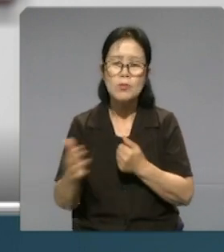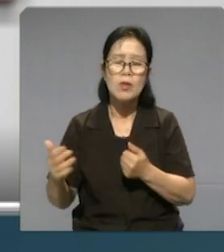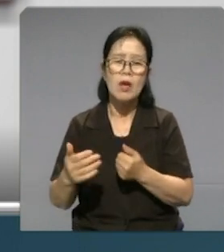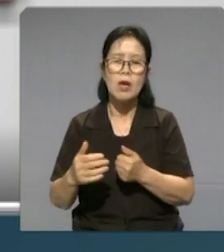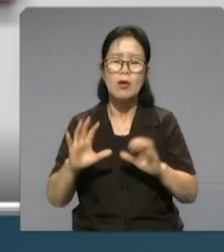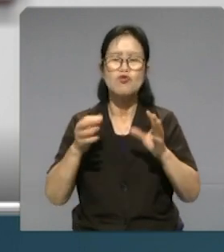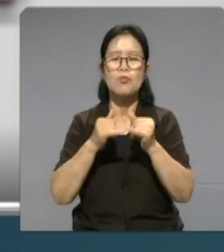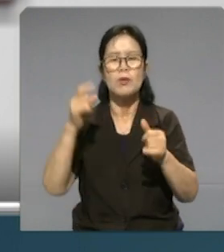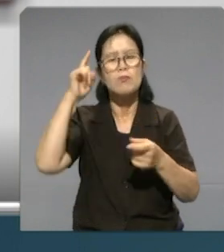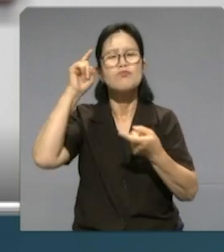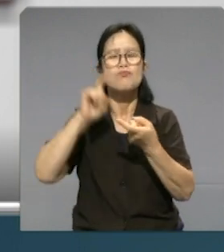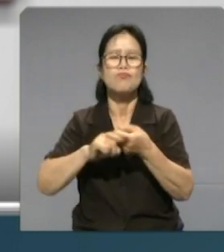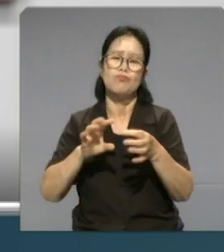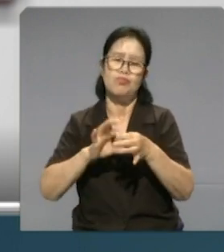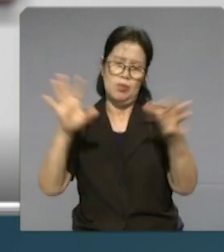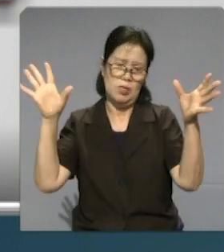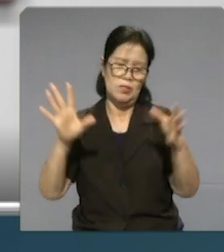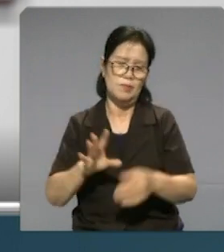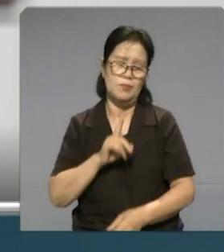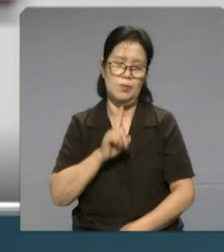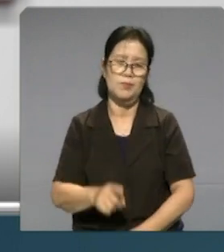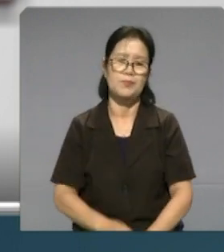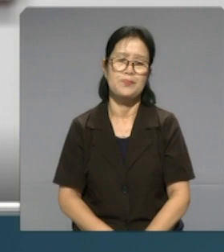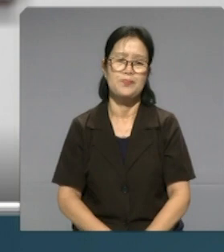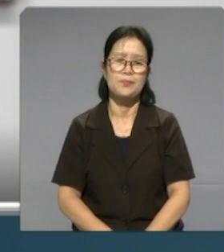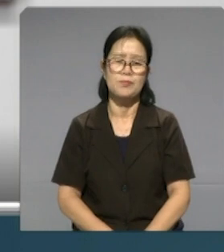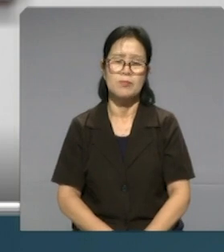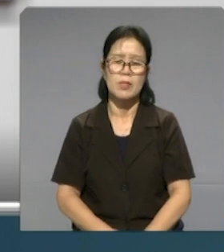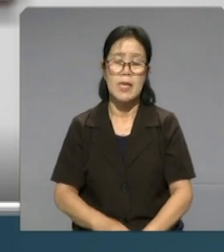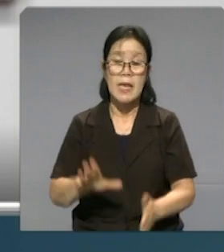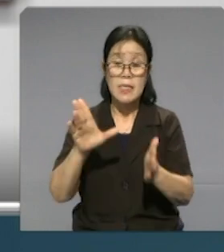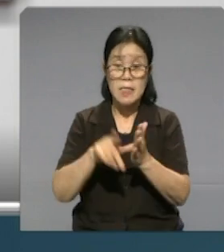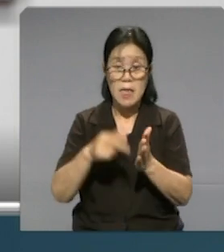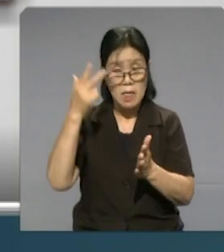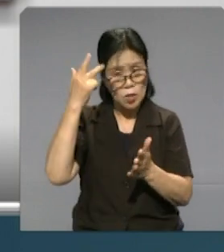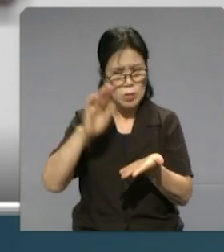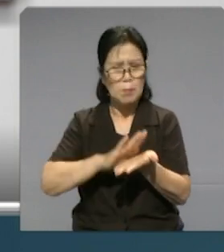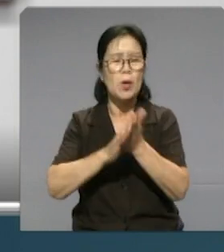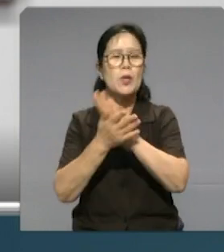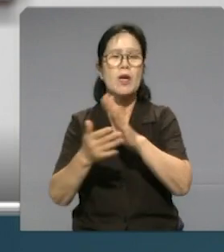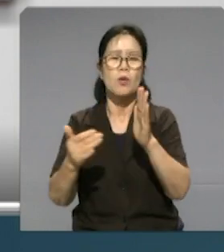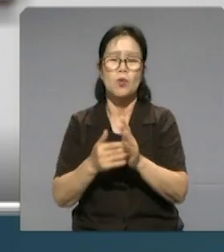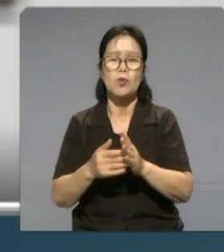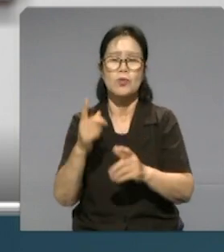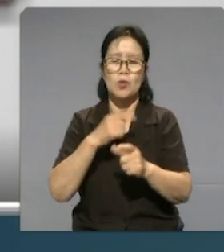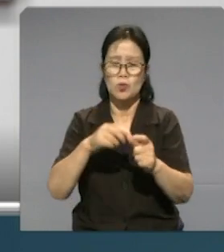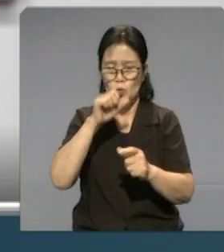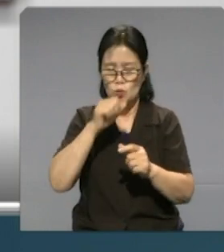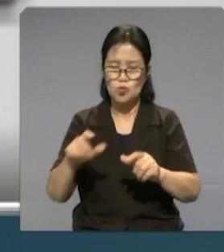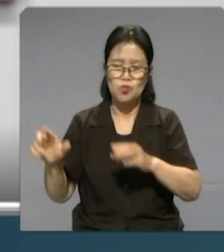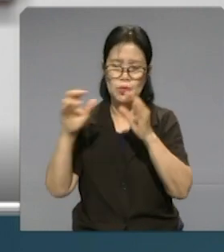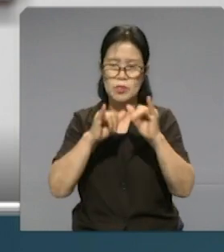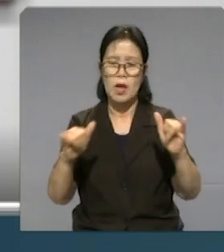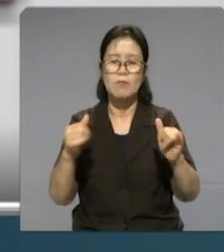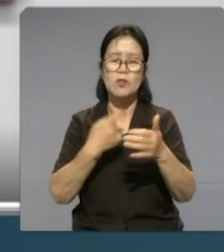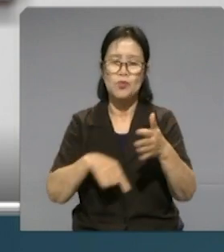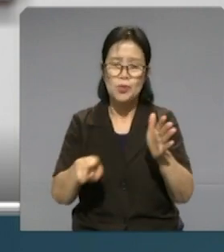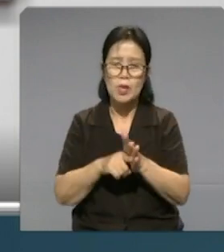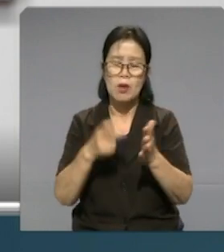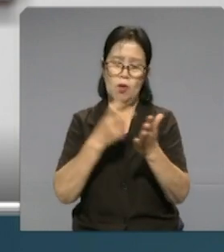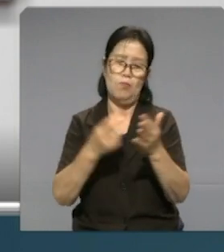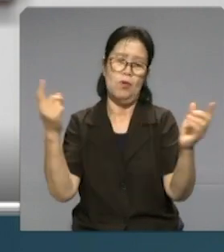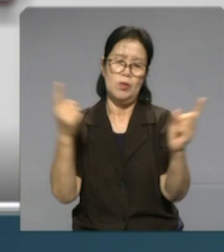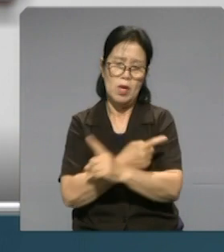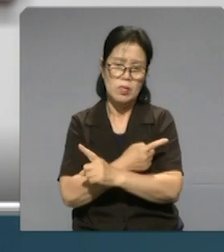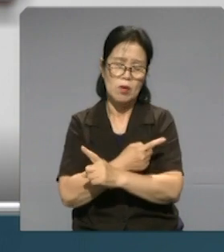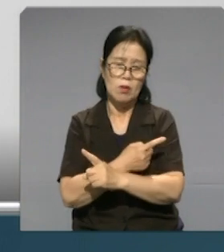국민 무관심과 냉소입니다. 달라진 시대 정신을 담고 더 나은 국민 삶 위해 헌법을 개정하자는